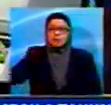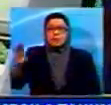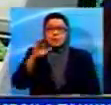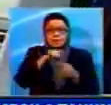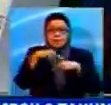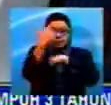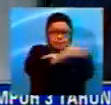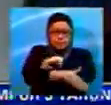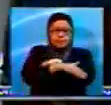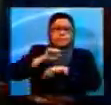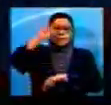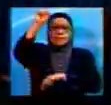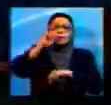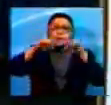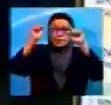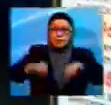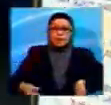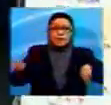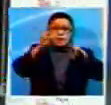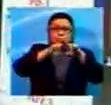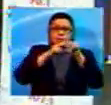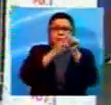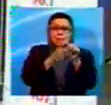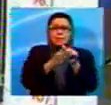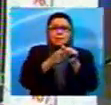mampu mempertingkat liputan jalur lebar